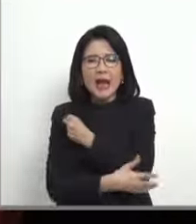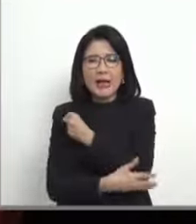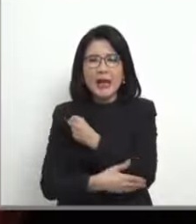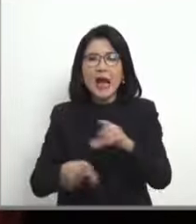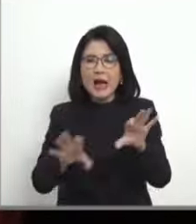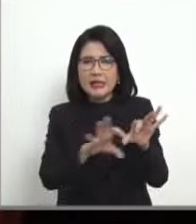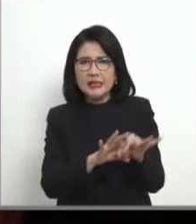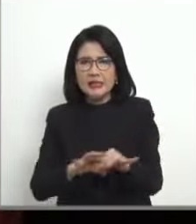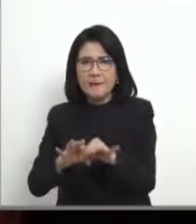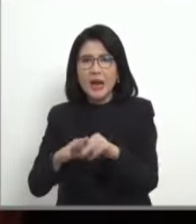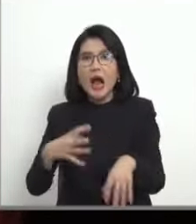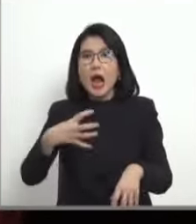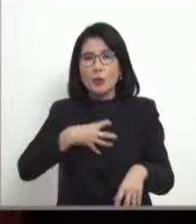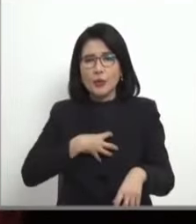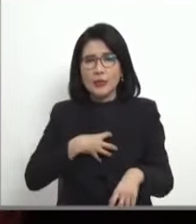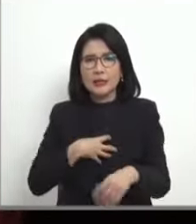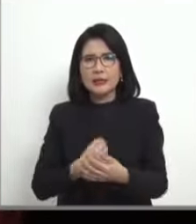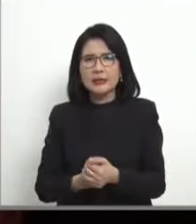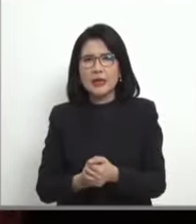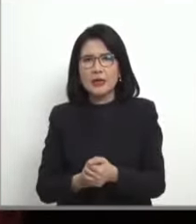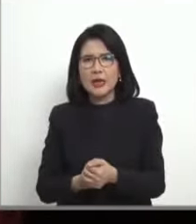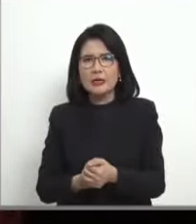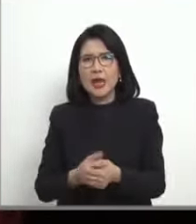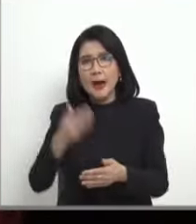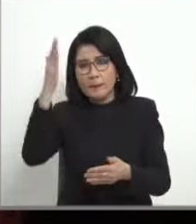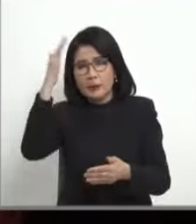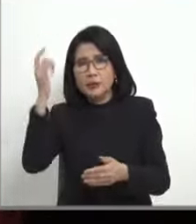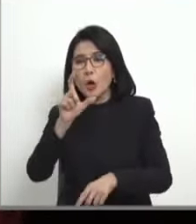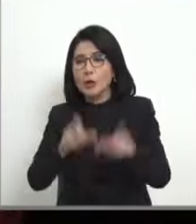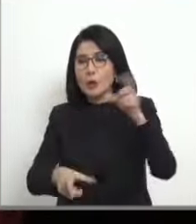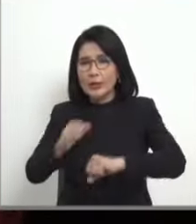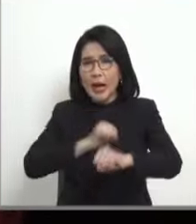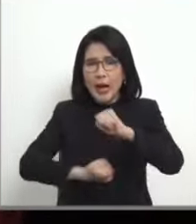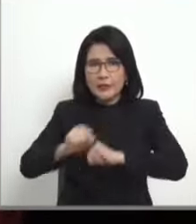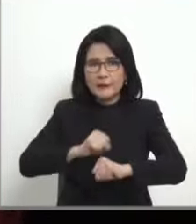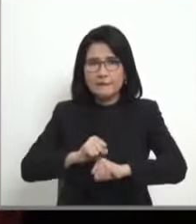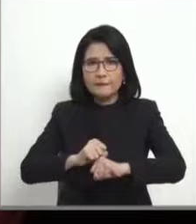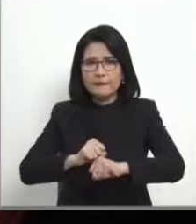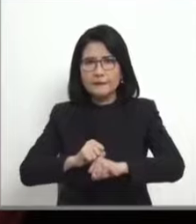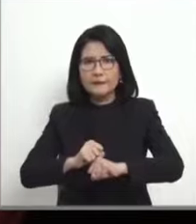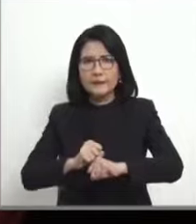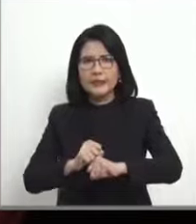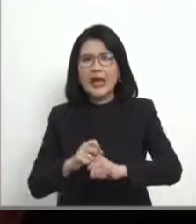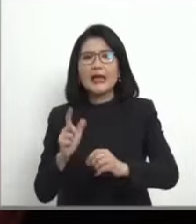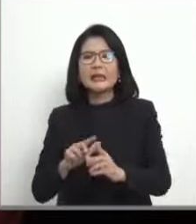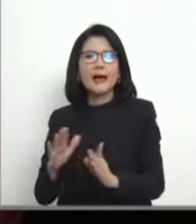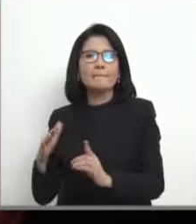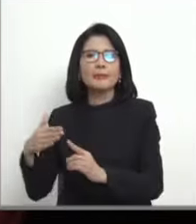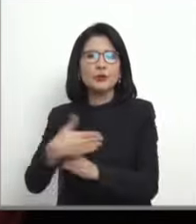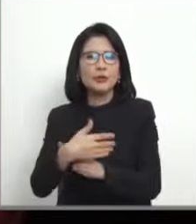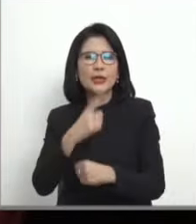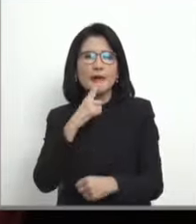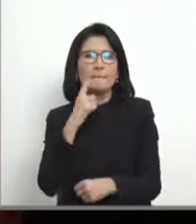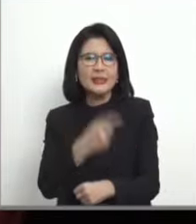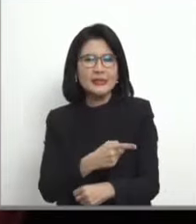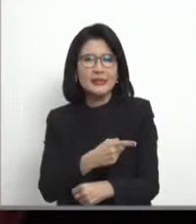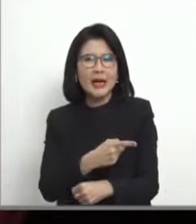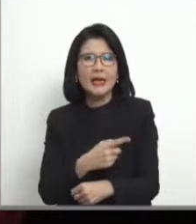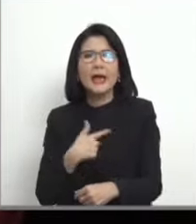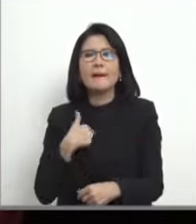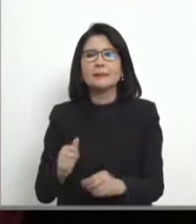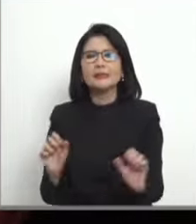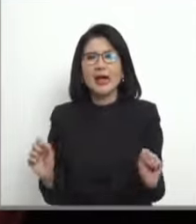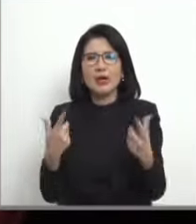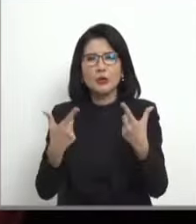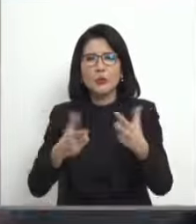kewenangan dimiliki negara pengetahuan dimiliki oleh para aktivis itu kita eksekusi melindungi dan memastikan mereka bisa hidup